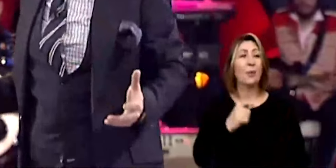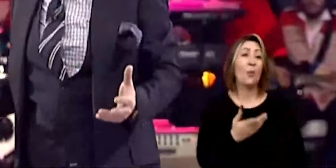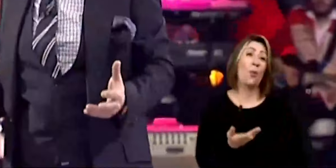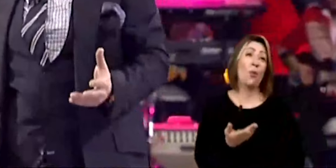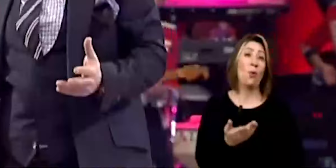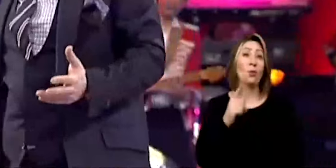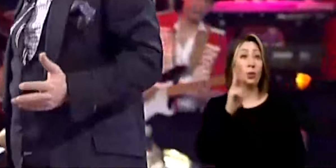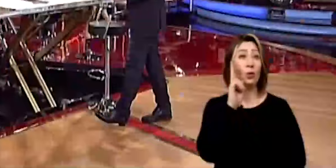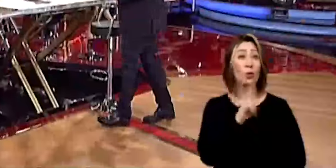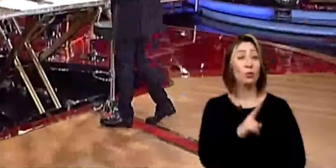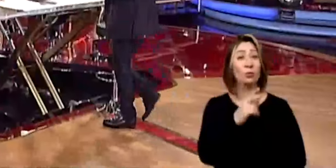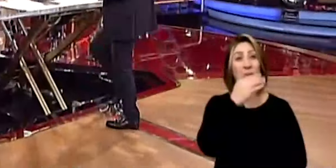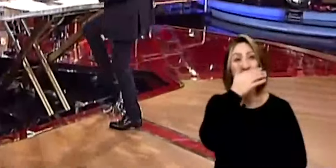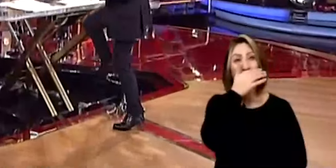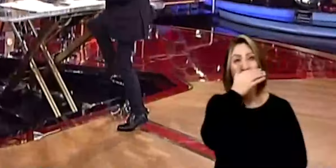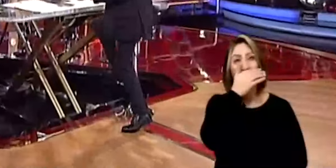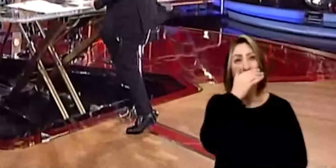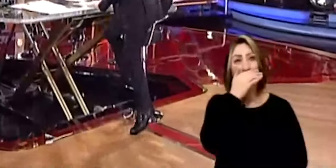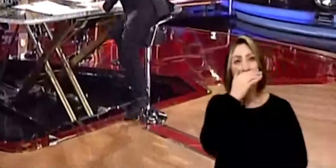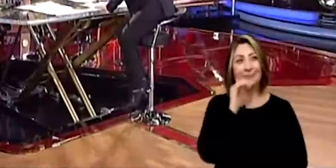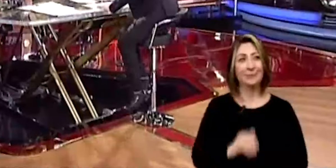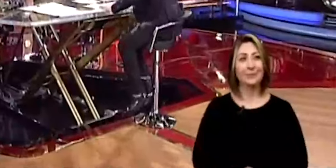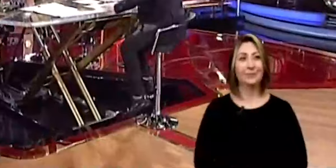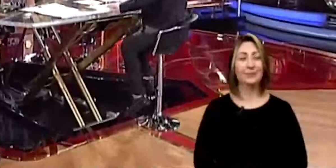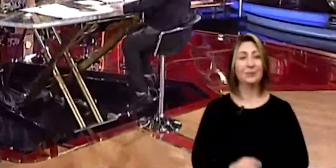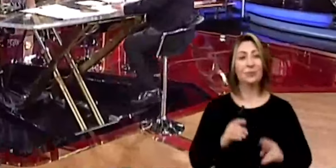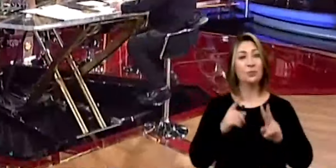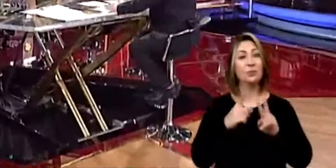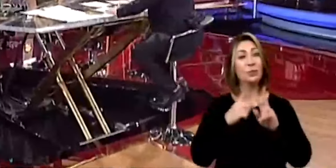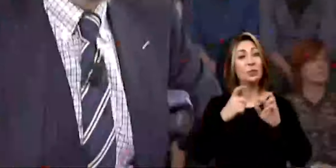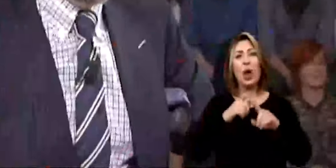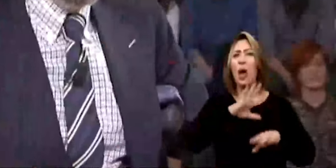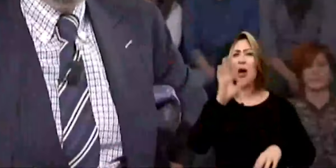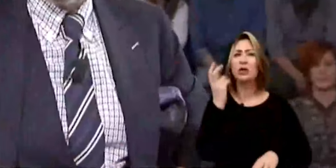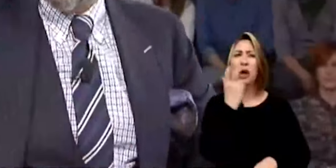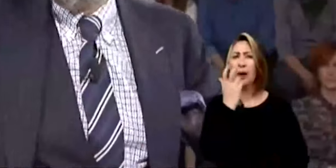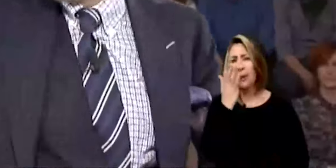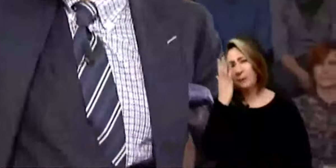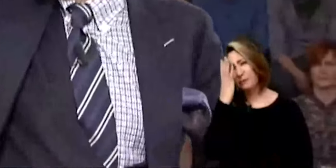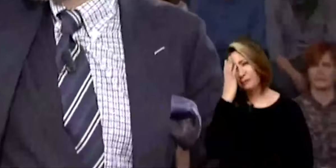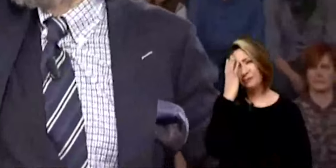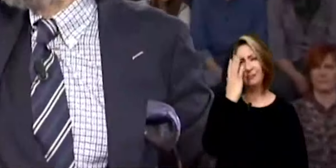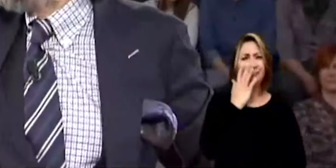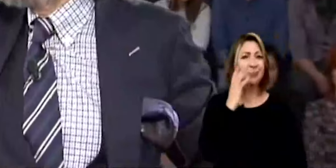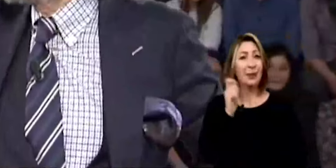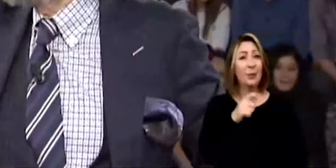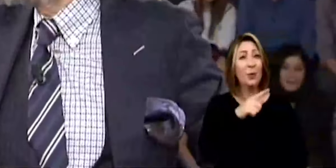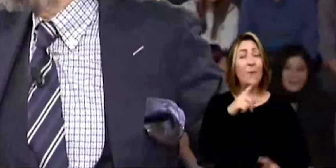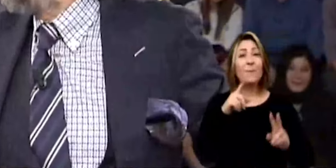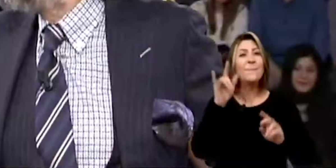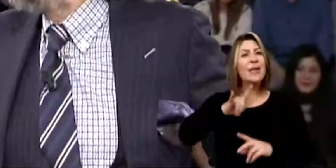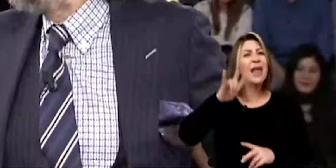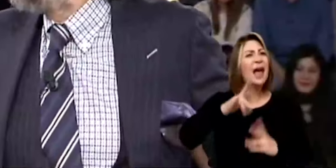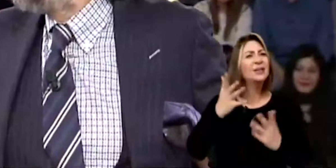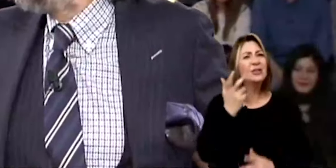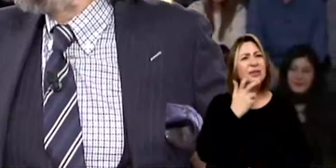Mesela bunu gördüğünüz... Nasıl Nur Hanım? Her şarkıda öyle. Mesela Metallica'nın hangi şarkısı